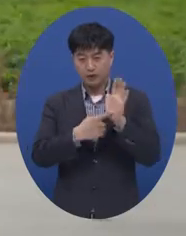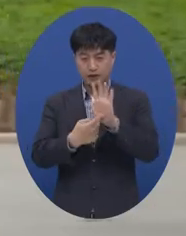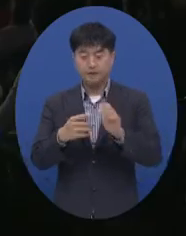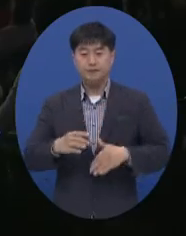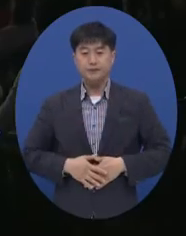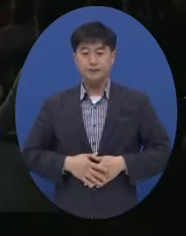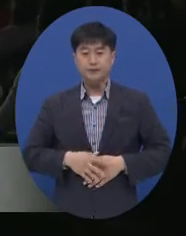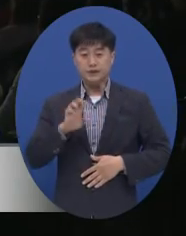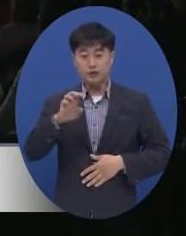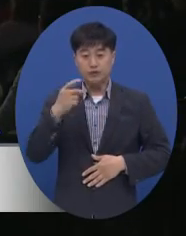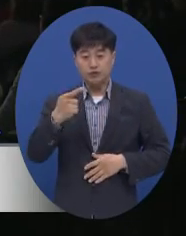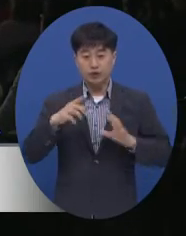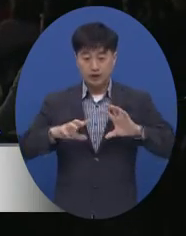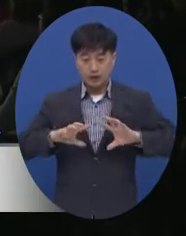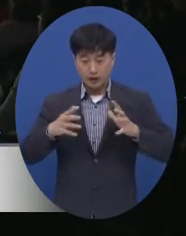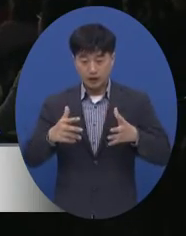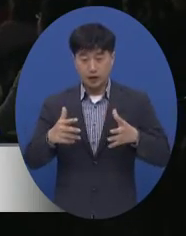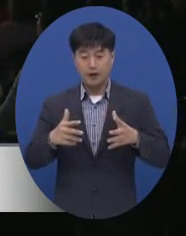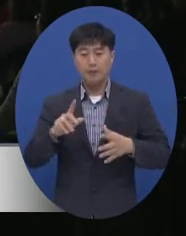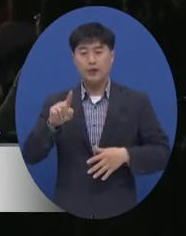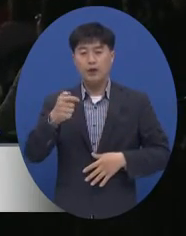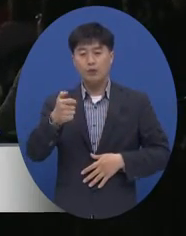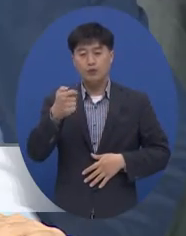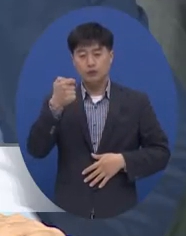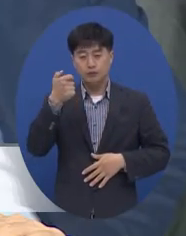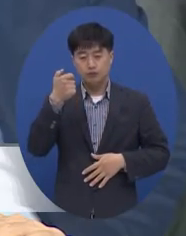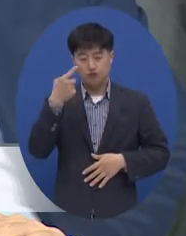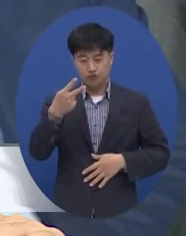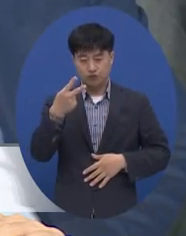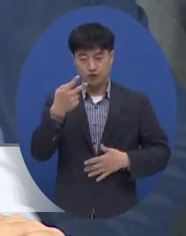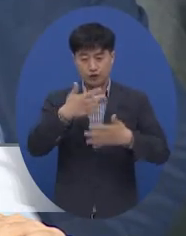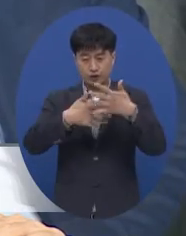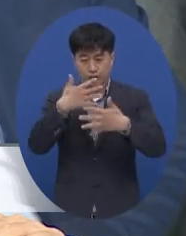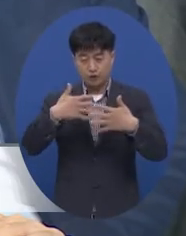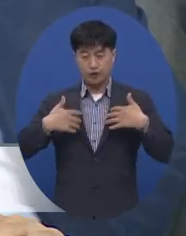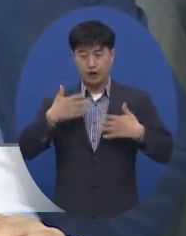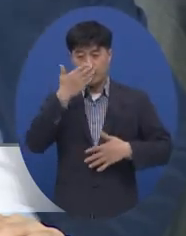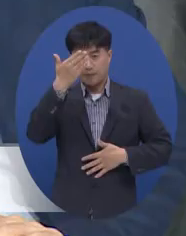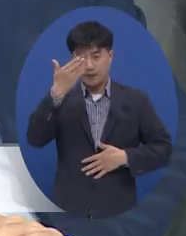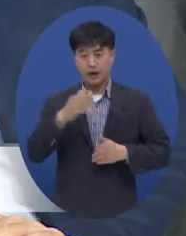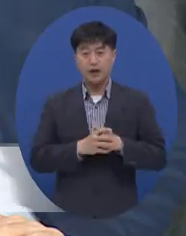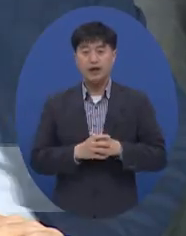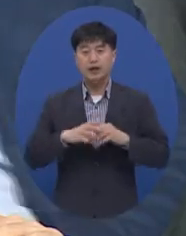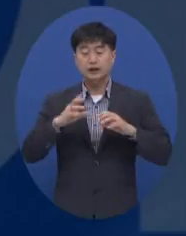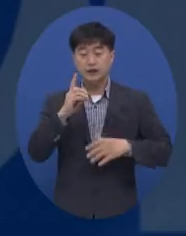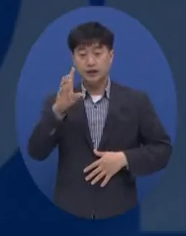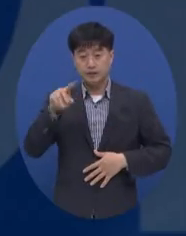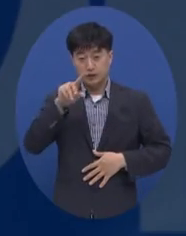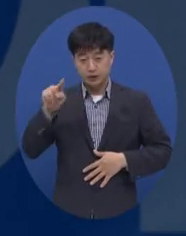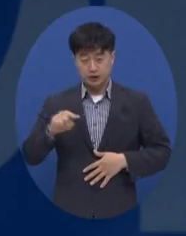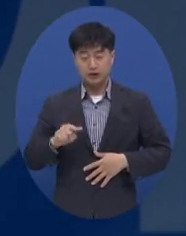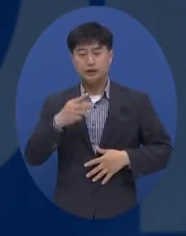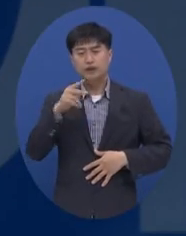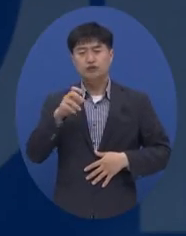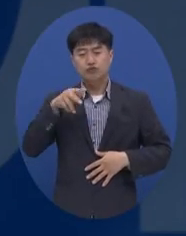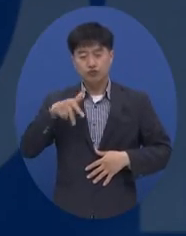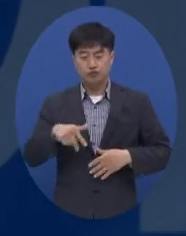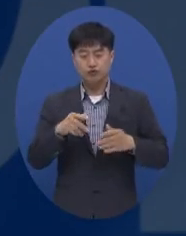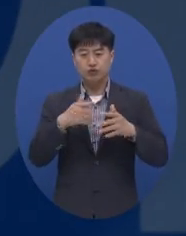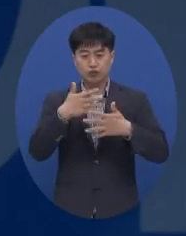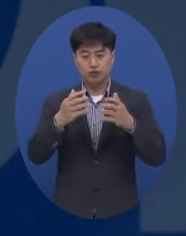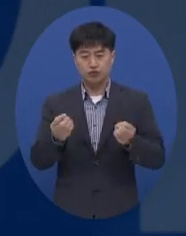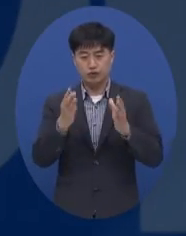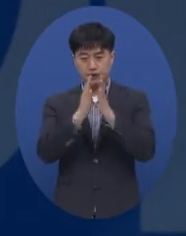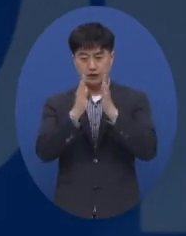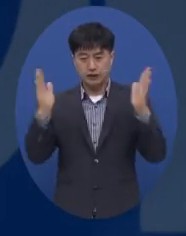담아냅니다. 46개 국가에서 출품된 152편의 다큐멘터리를 즐길 수 있는 DMZ 국제 다큐